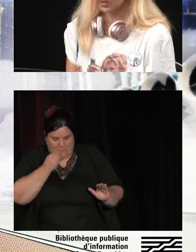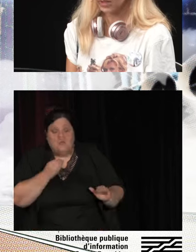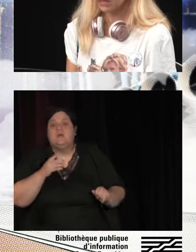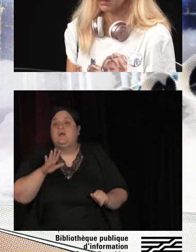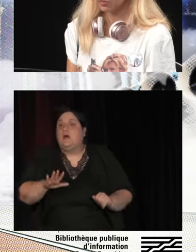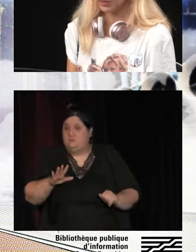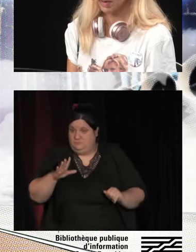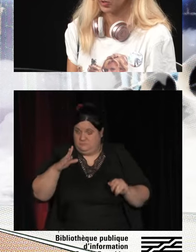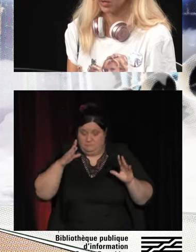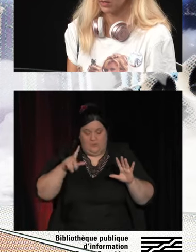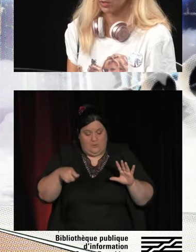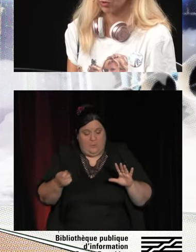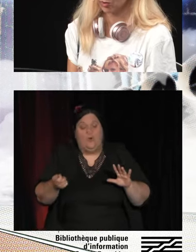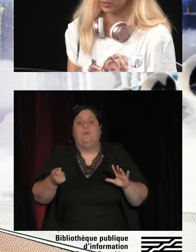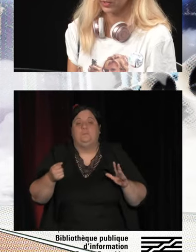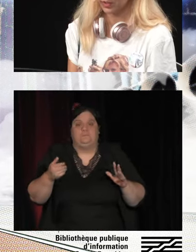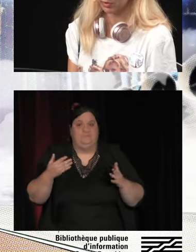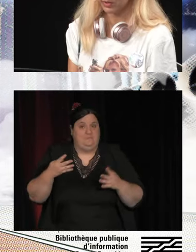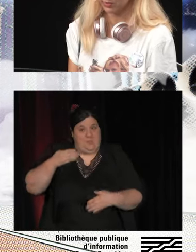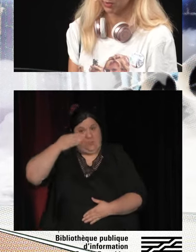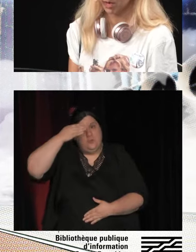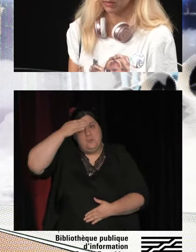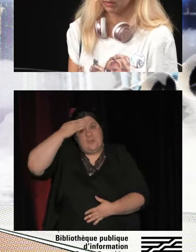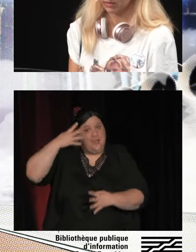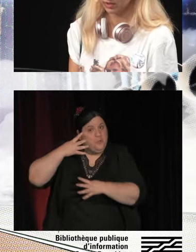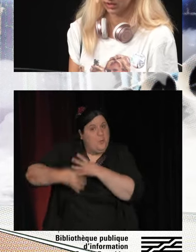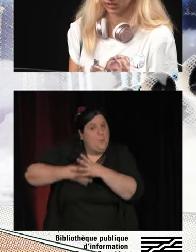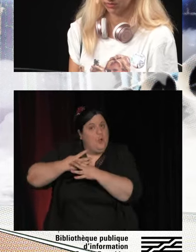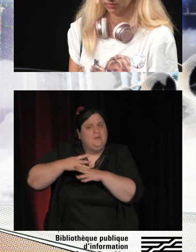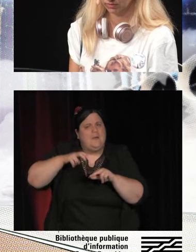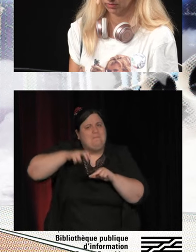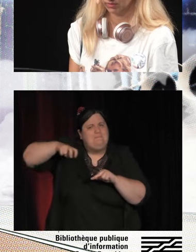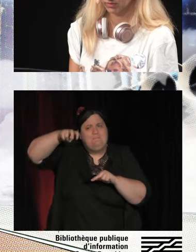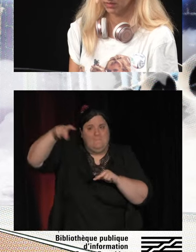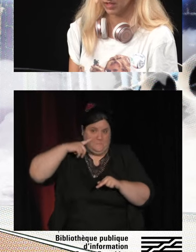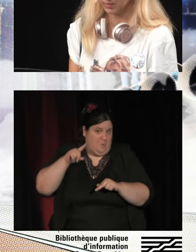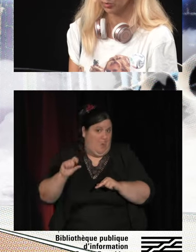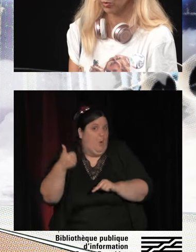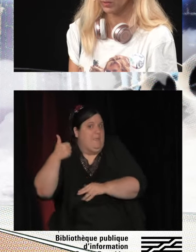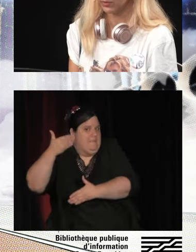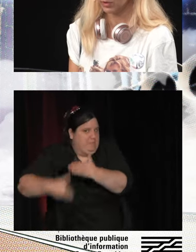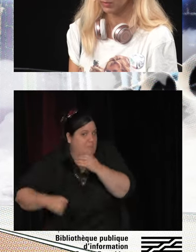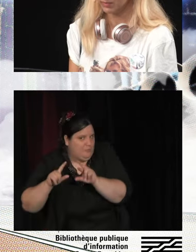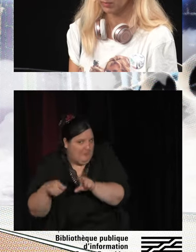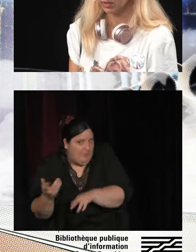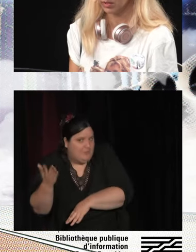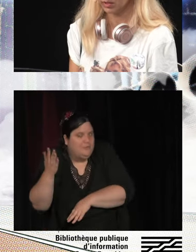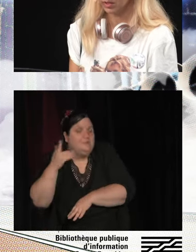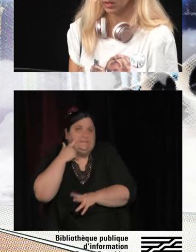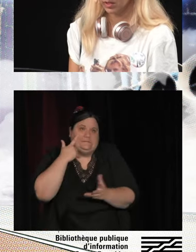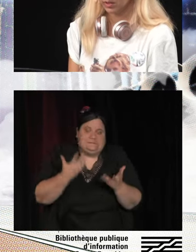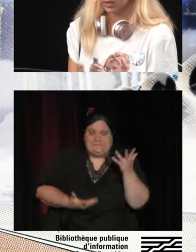En théorie, Super Mario World, c'est le jeu qu'on doit finir en premier ce soir. En théorie. Ça dépend de combien de temps on met